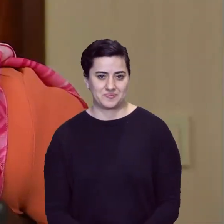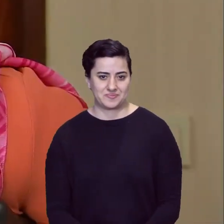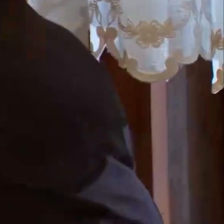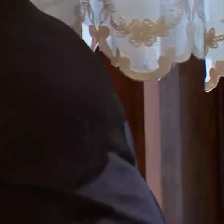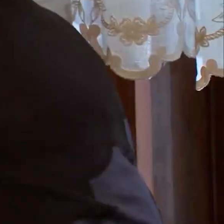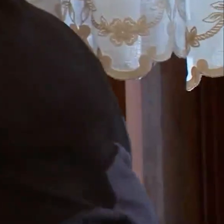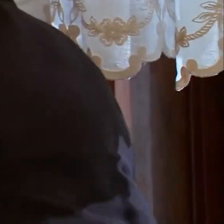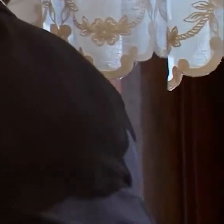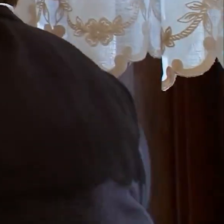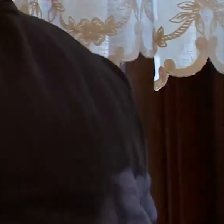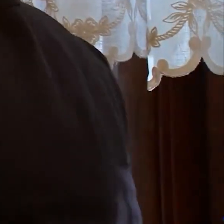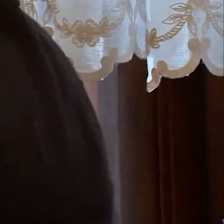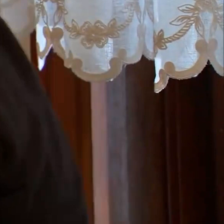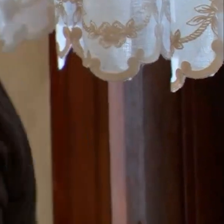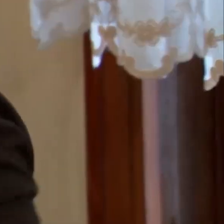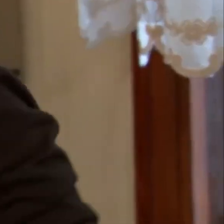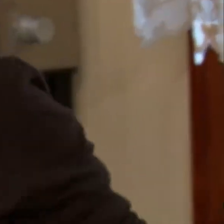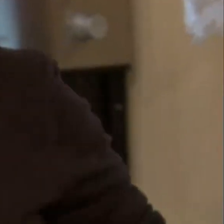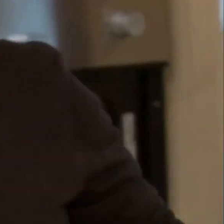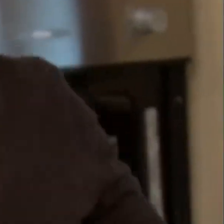çıkardığı tepsiyi bir bezle tutuyor.